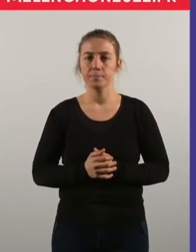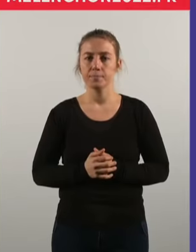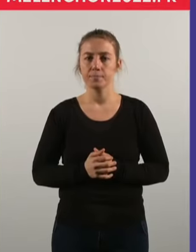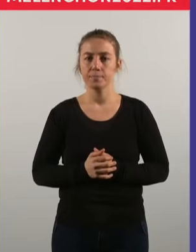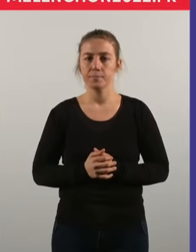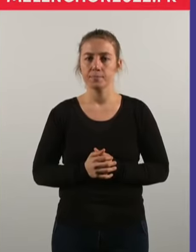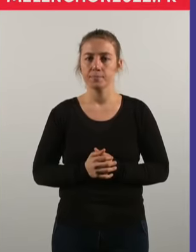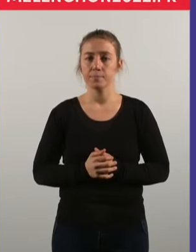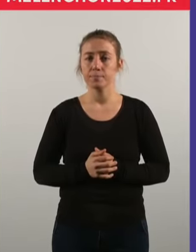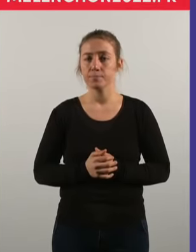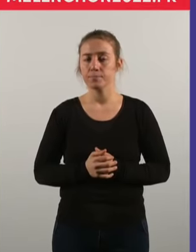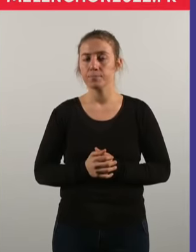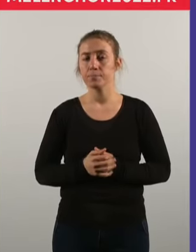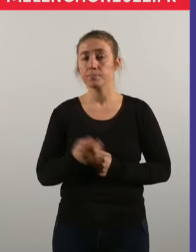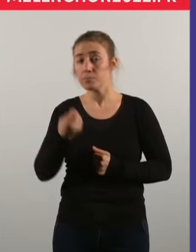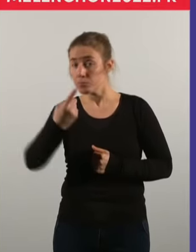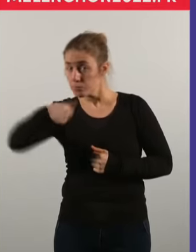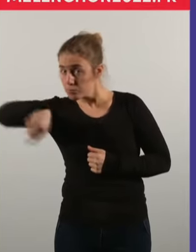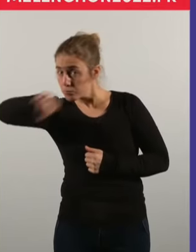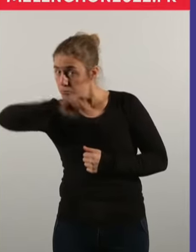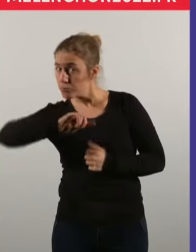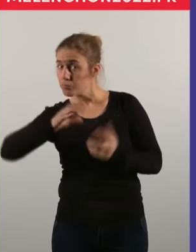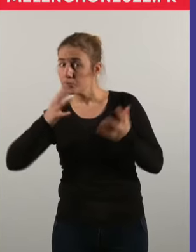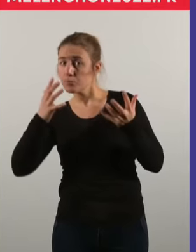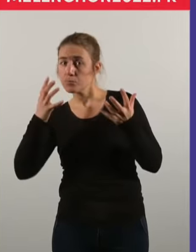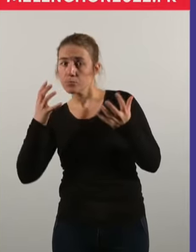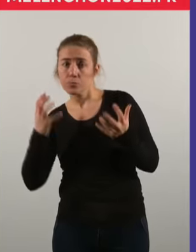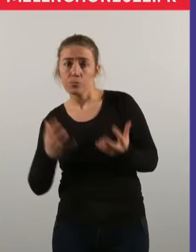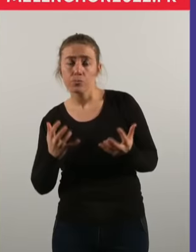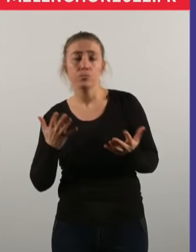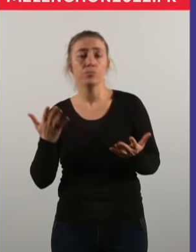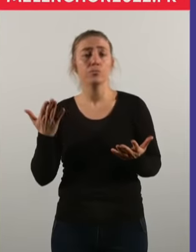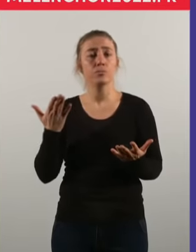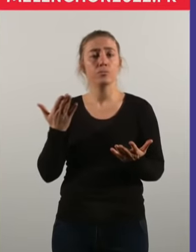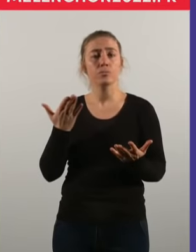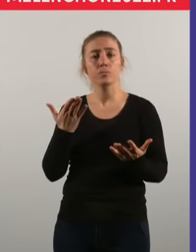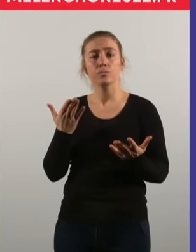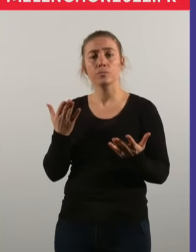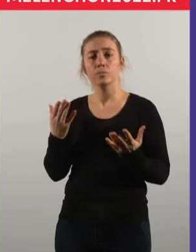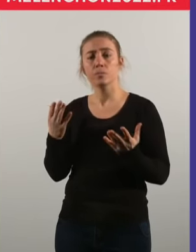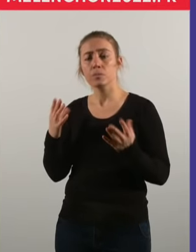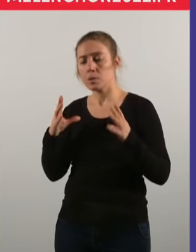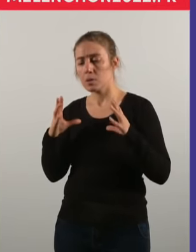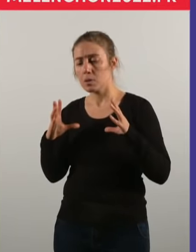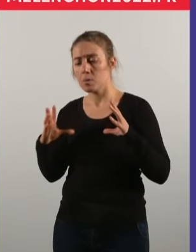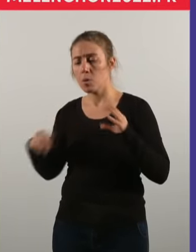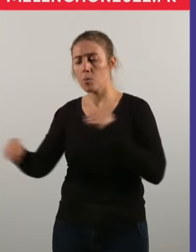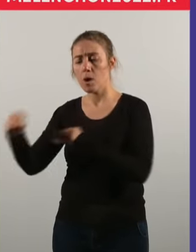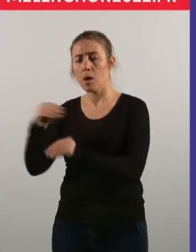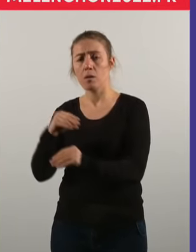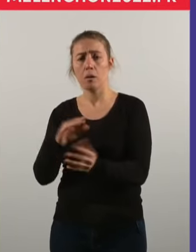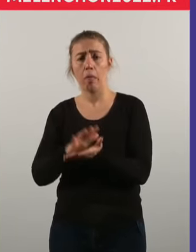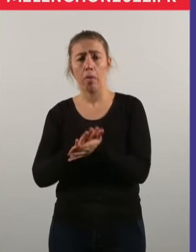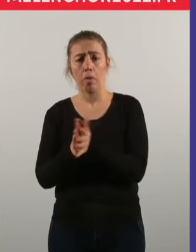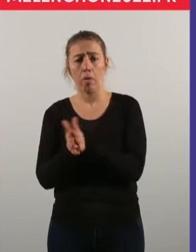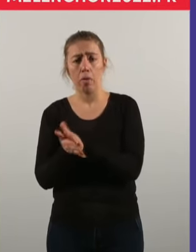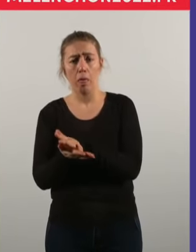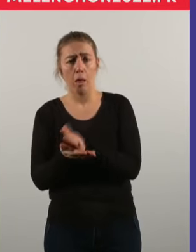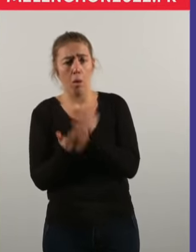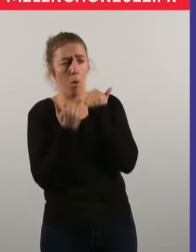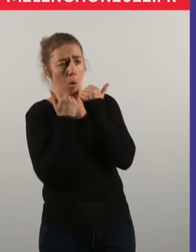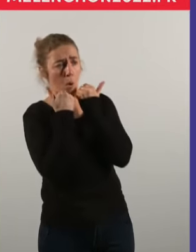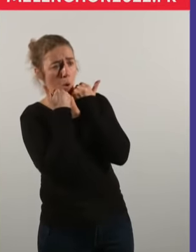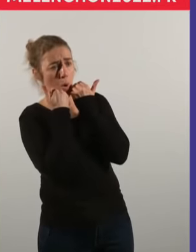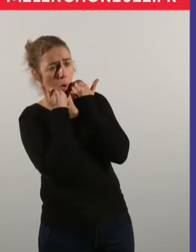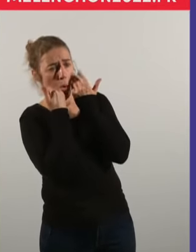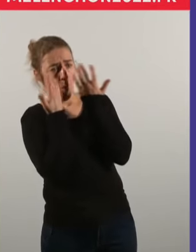Si vous voulez épargner à tous ces gens la souffrance du ridicule, la souffrance de